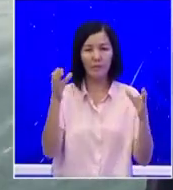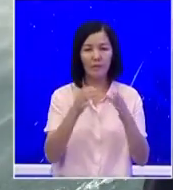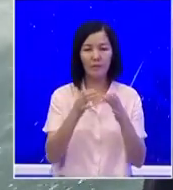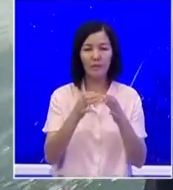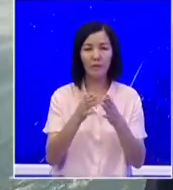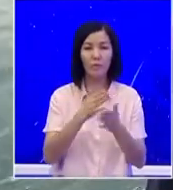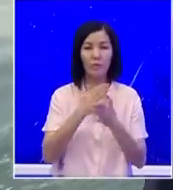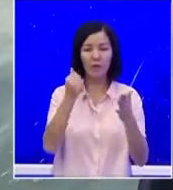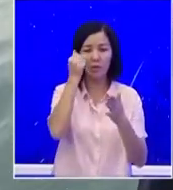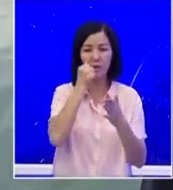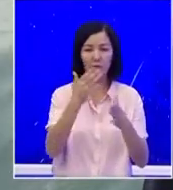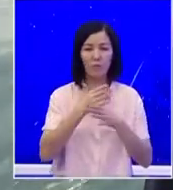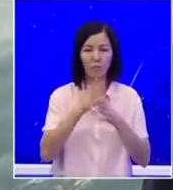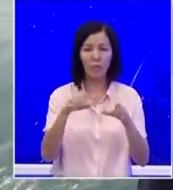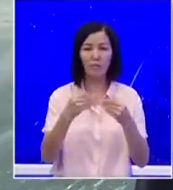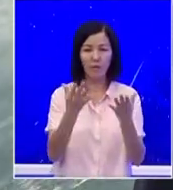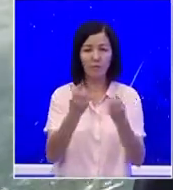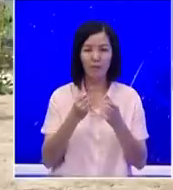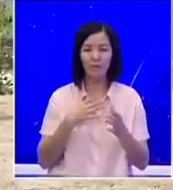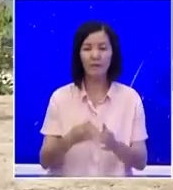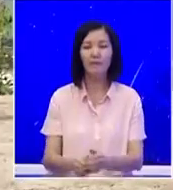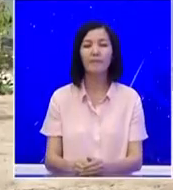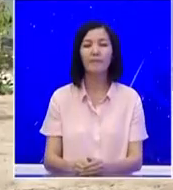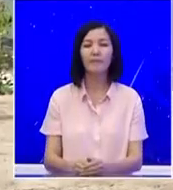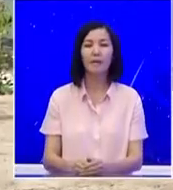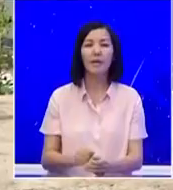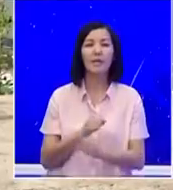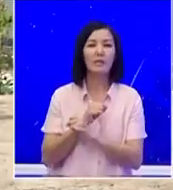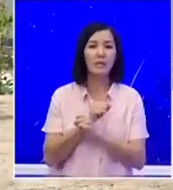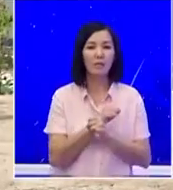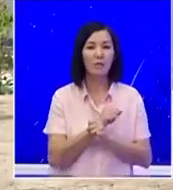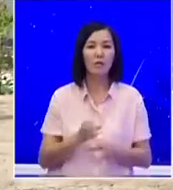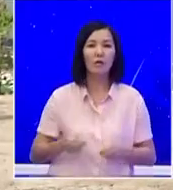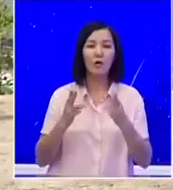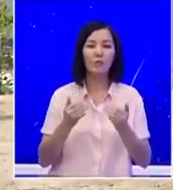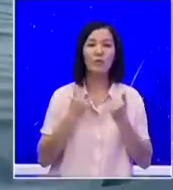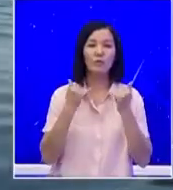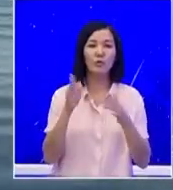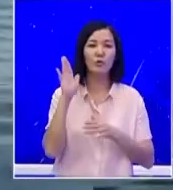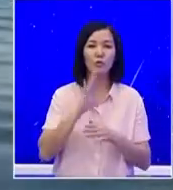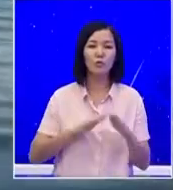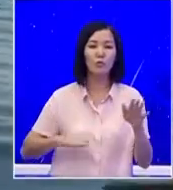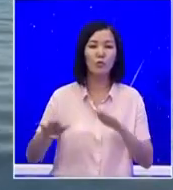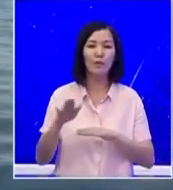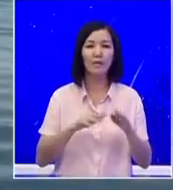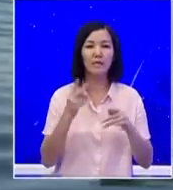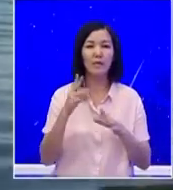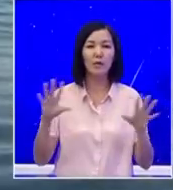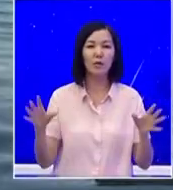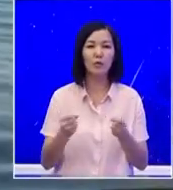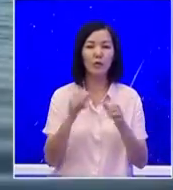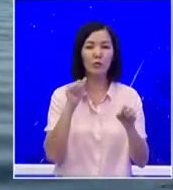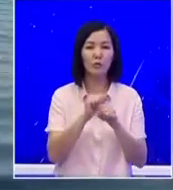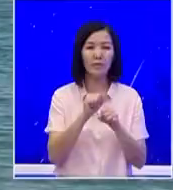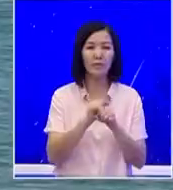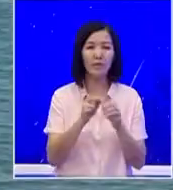рахмет. Бізге барынша көмек беріп жатыр. Демалушылар қауіпсіздігі үшін Қапшағай су қоймасы жағасында 2 құтқару